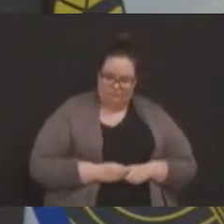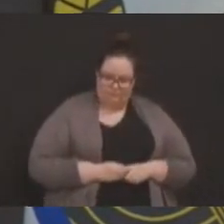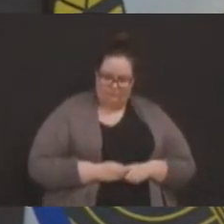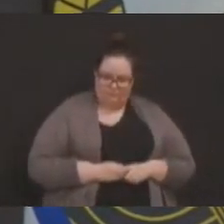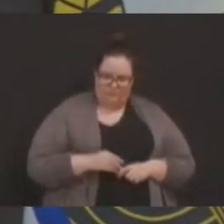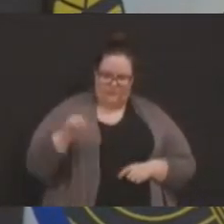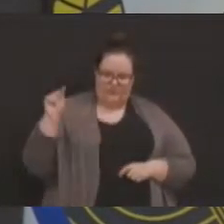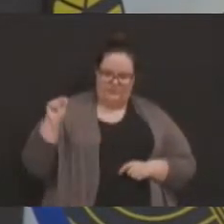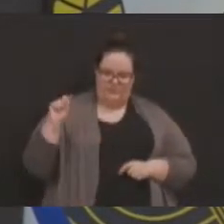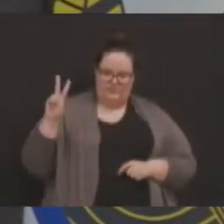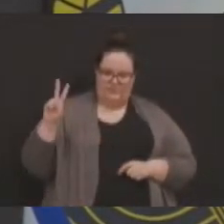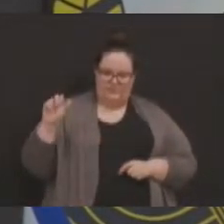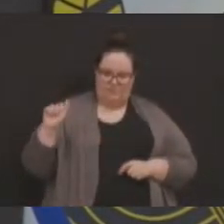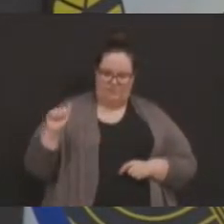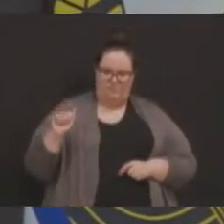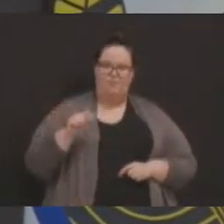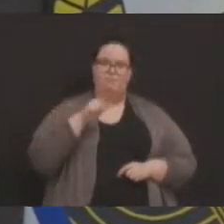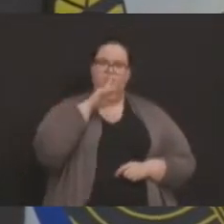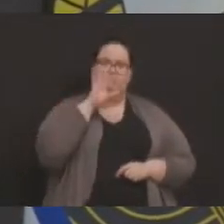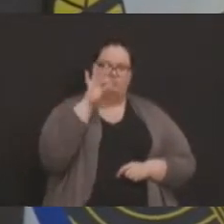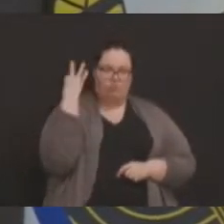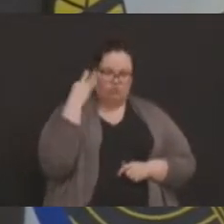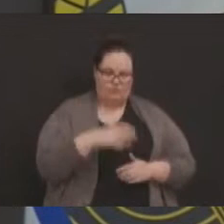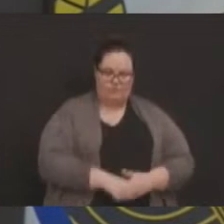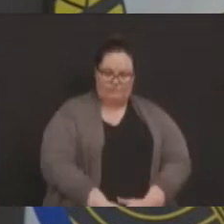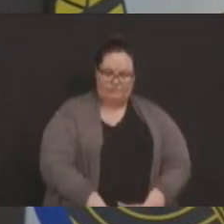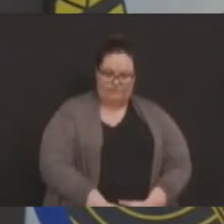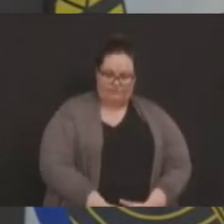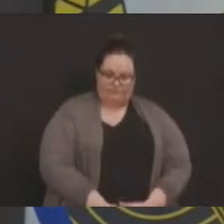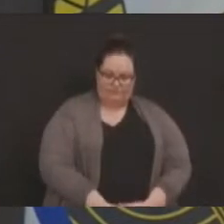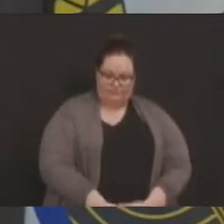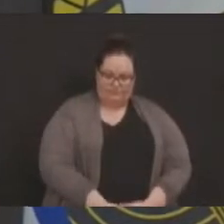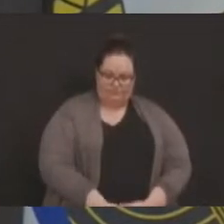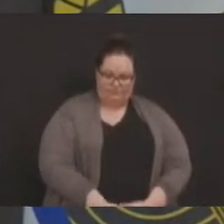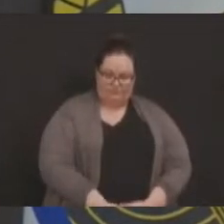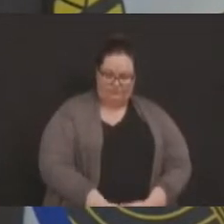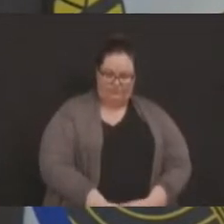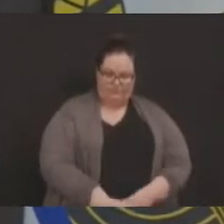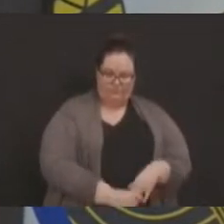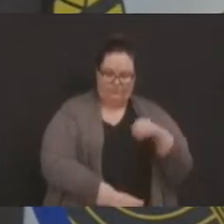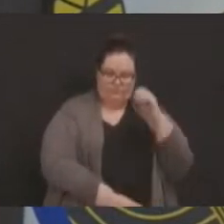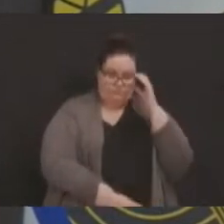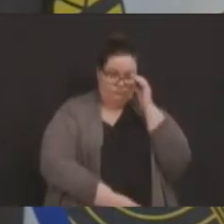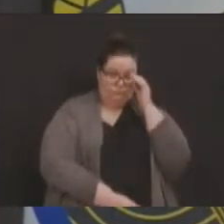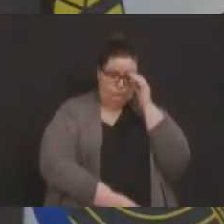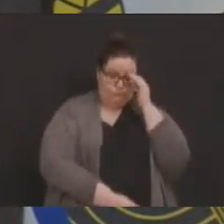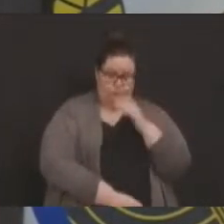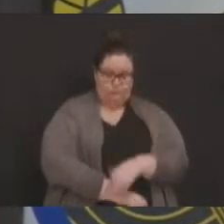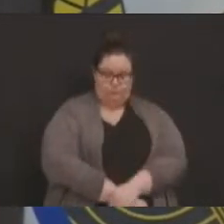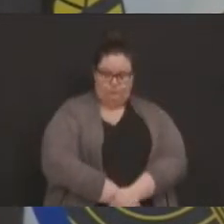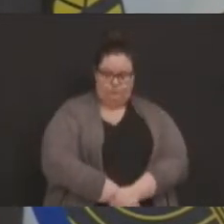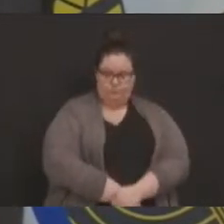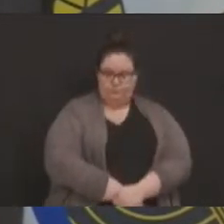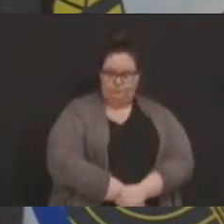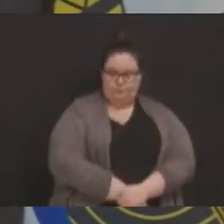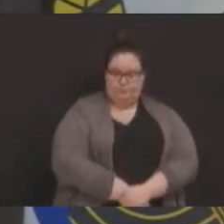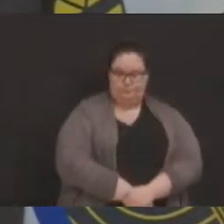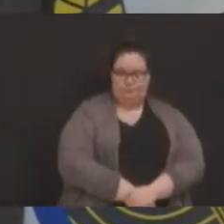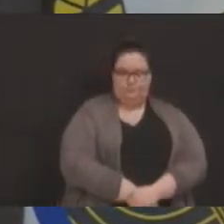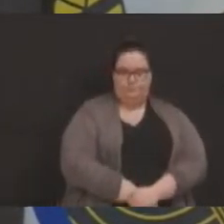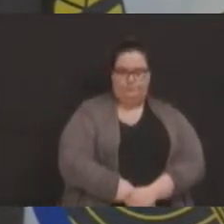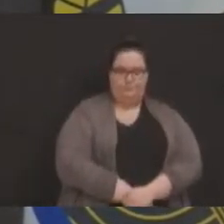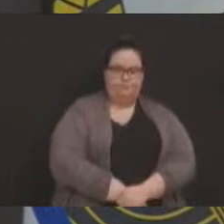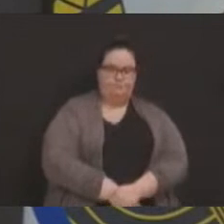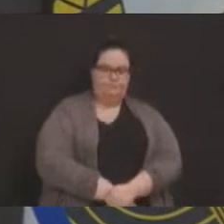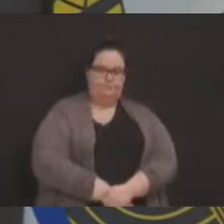concerne la fermeture Nado, ainsi qu'il y avait des cas potentiels aux résidences Jourdain, domaine des bâtisseurs? C'est